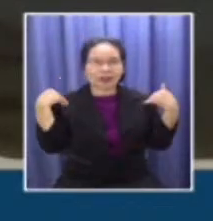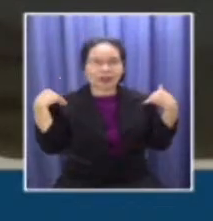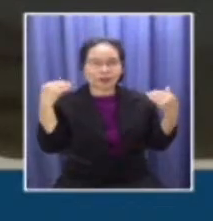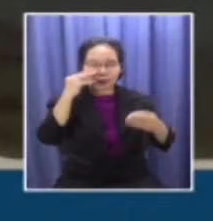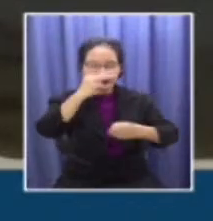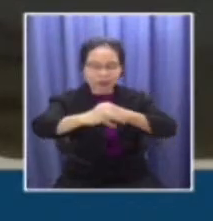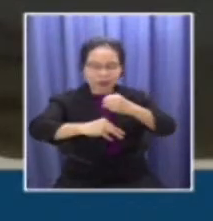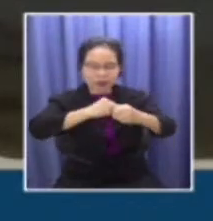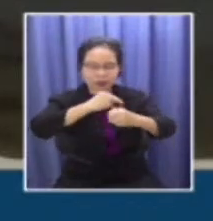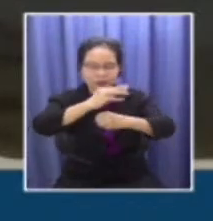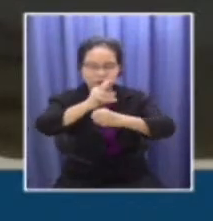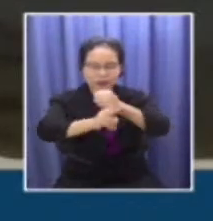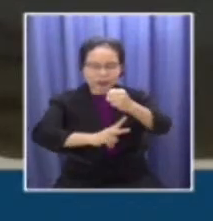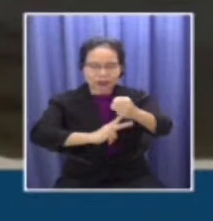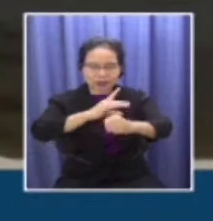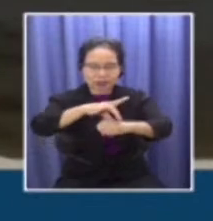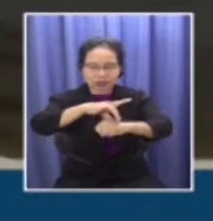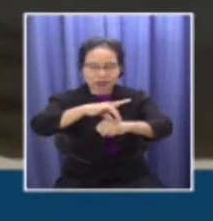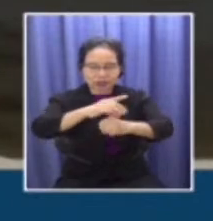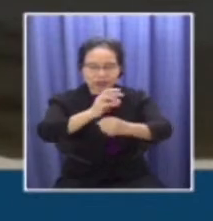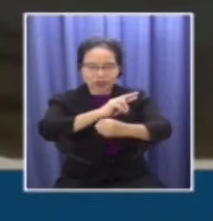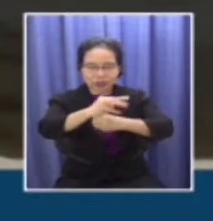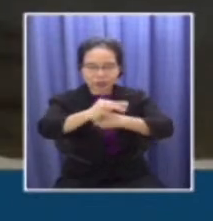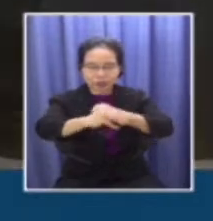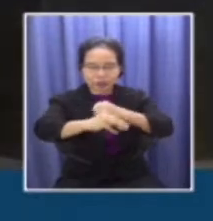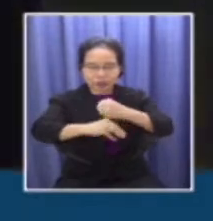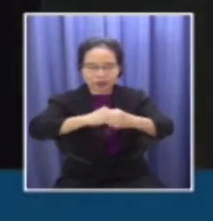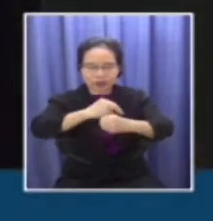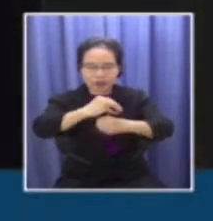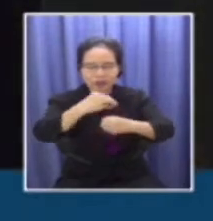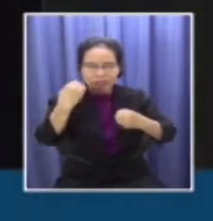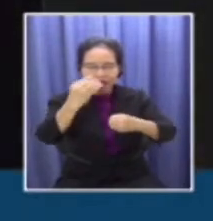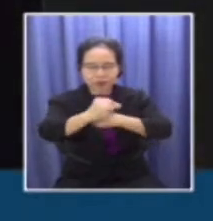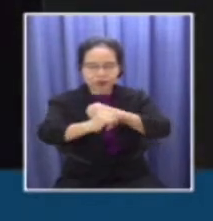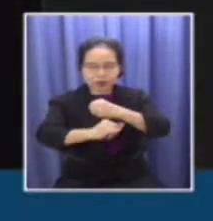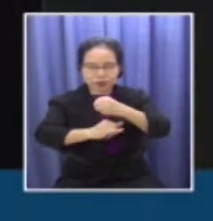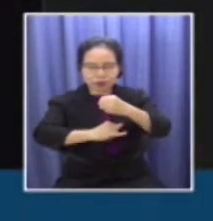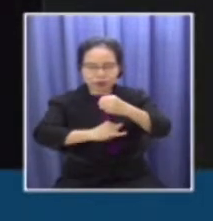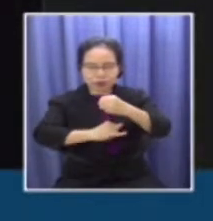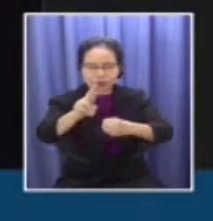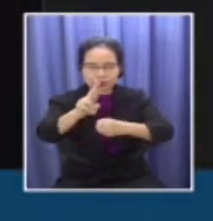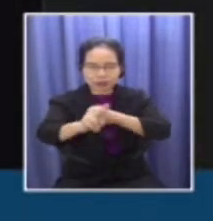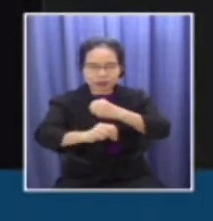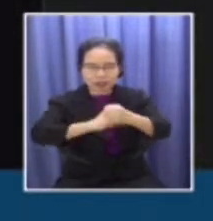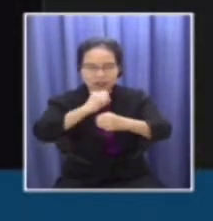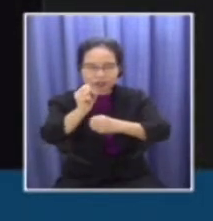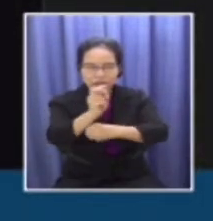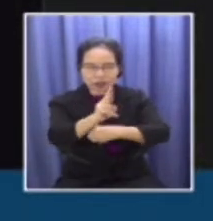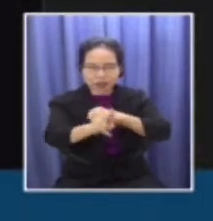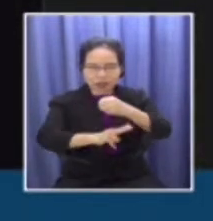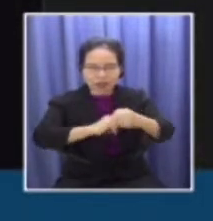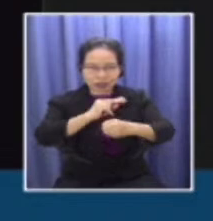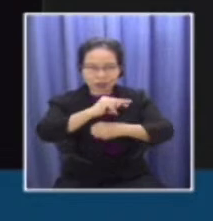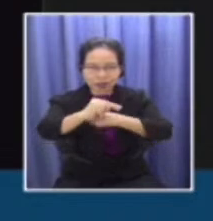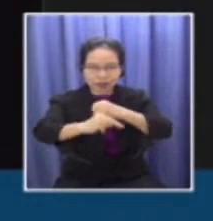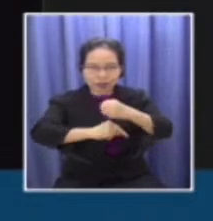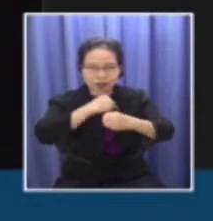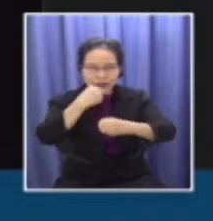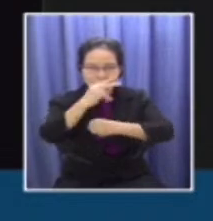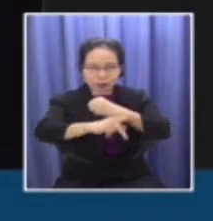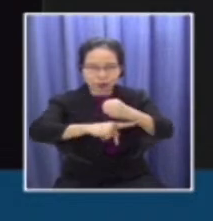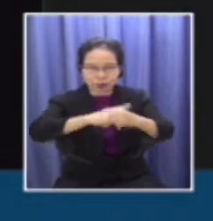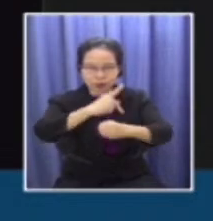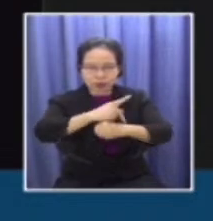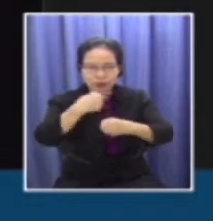Mercury, may Venus, may Earth, o merong Mars, merong Jupiter, may Saturn, may Uranus, may Neptune, may